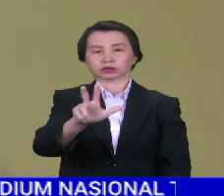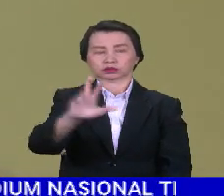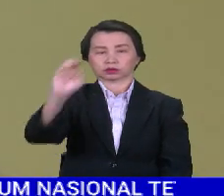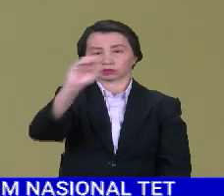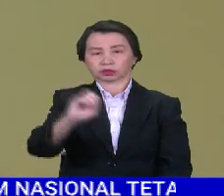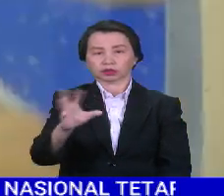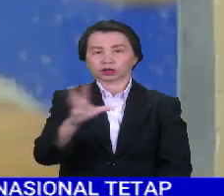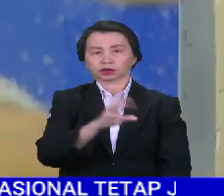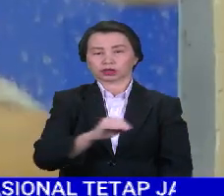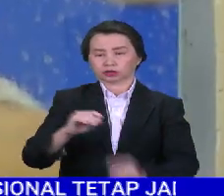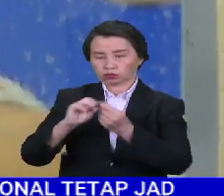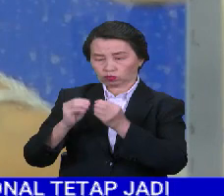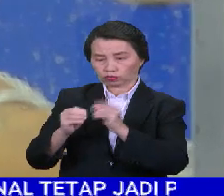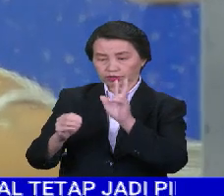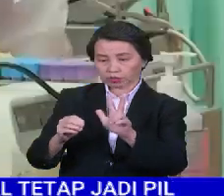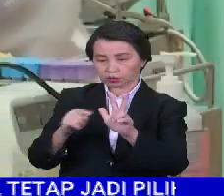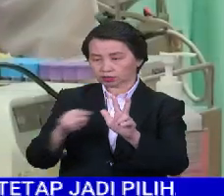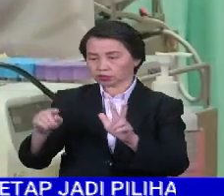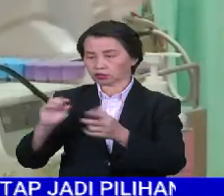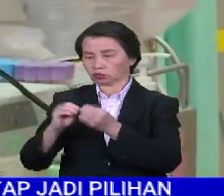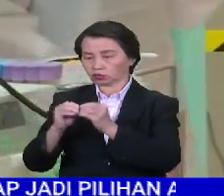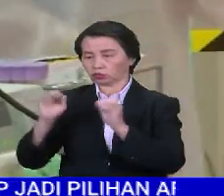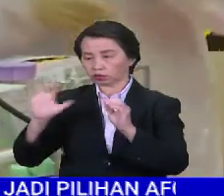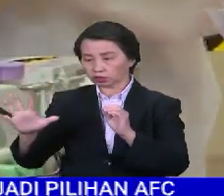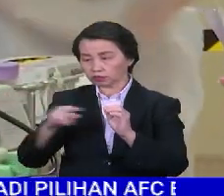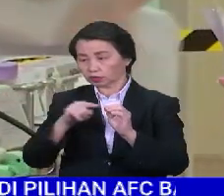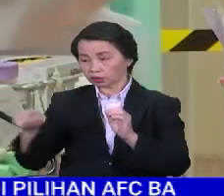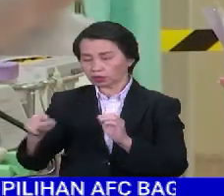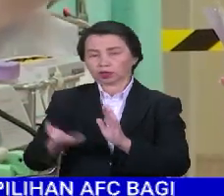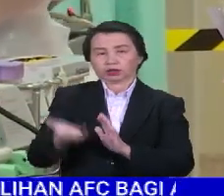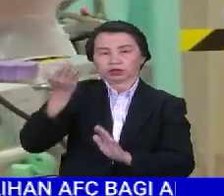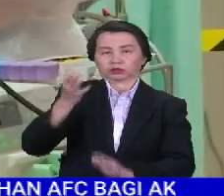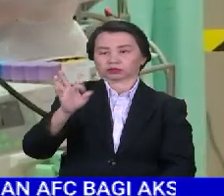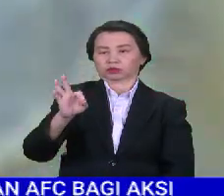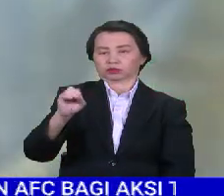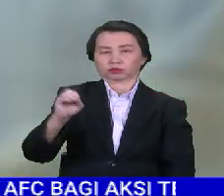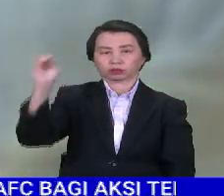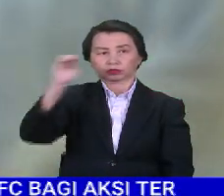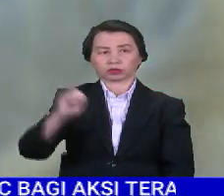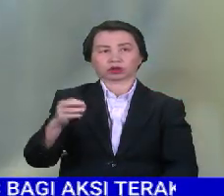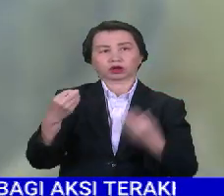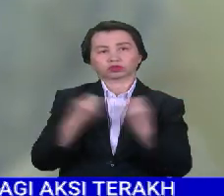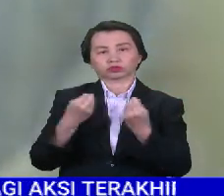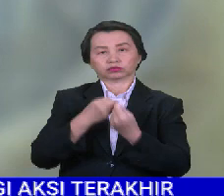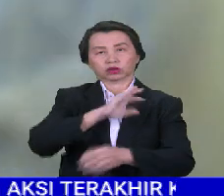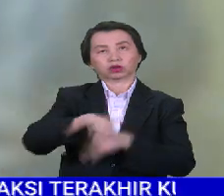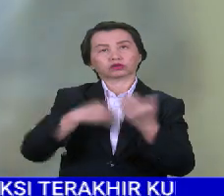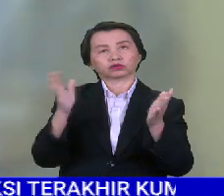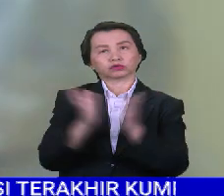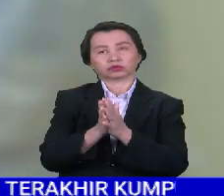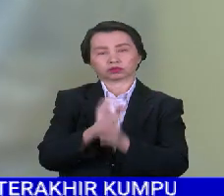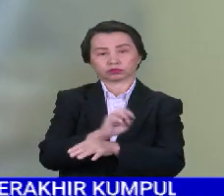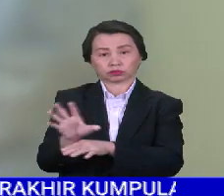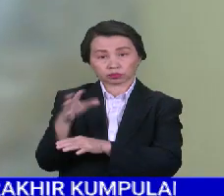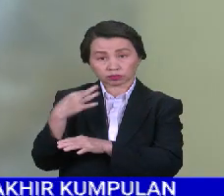33.3%, manakala kategori 3 hingga 5 pula naik 9%. Ini menjadikan jumlah kumulatif kes COVID-19 di